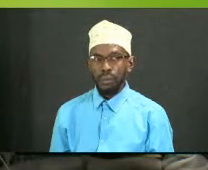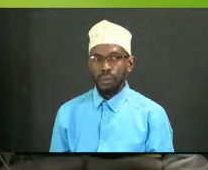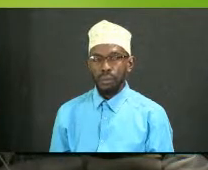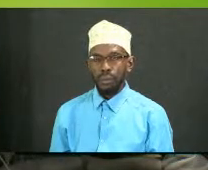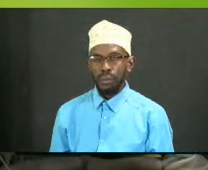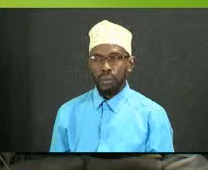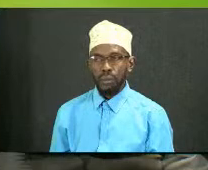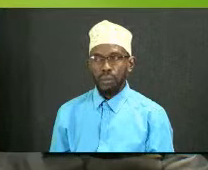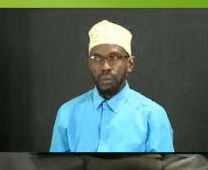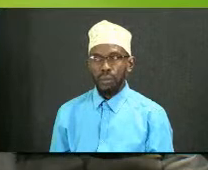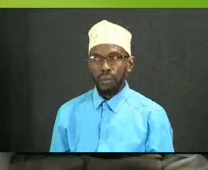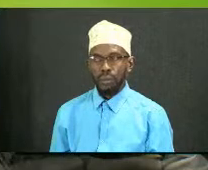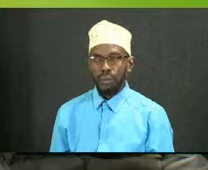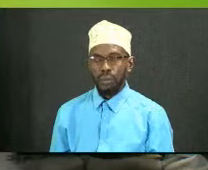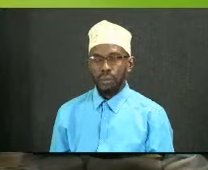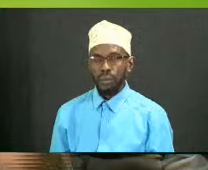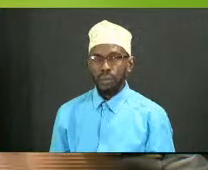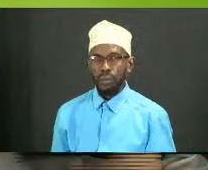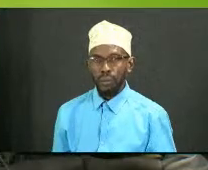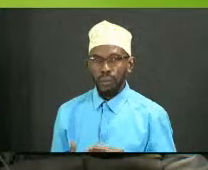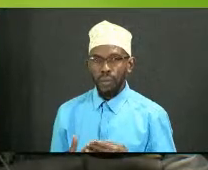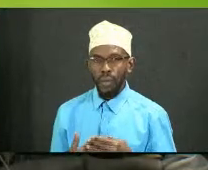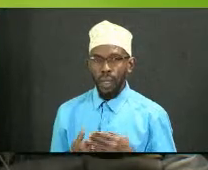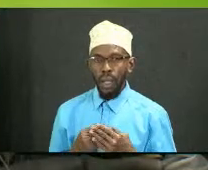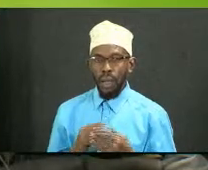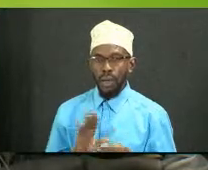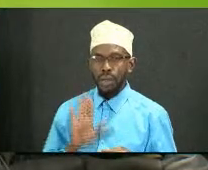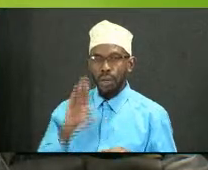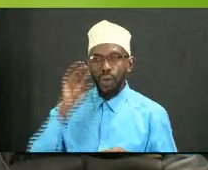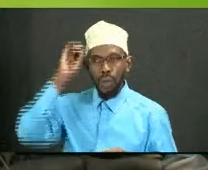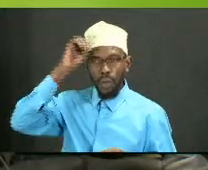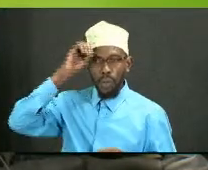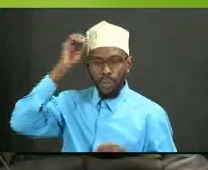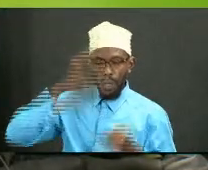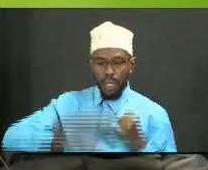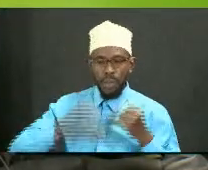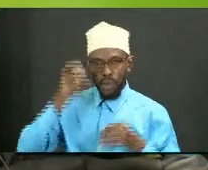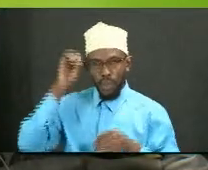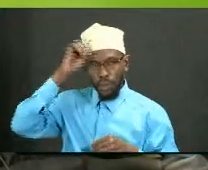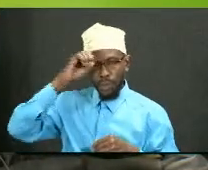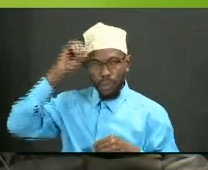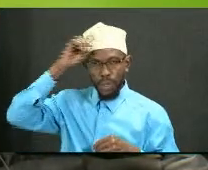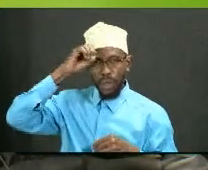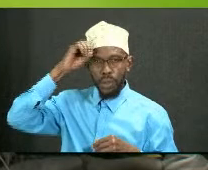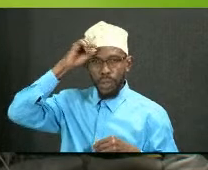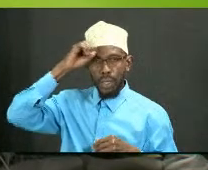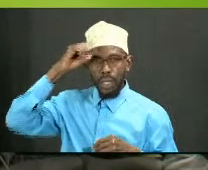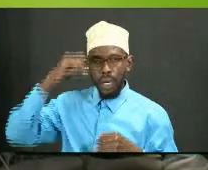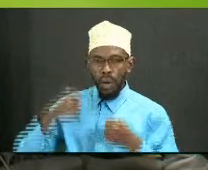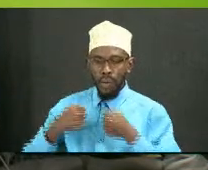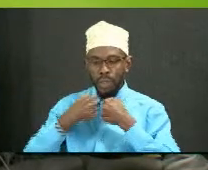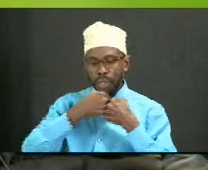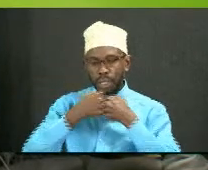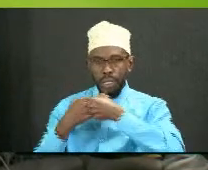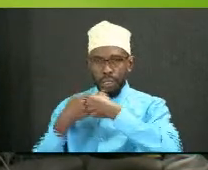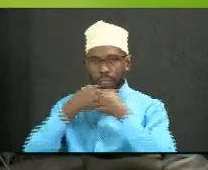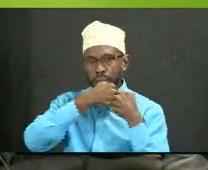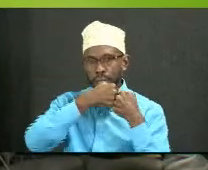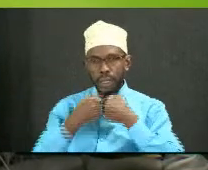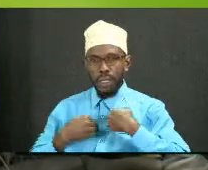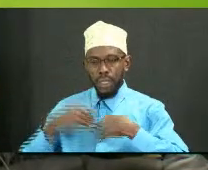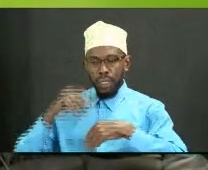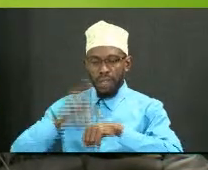kwako umalizie, Sheikh. Maoni yako ya mwisho kuhusu swala kama hili na vipi watu wanaweza kukabiliana na hali kama hii